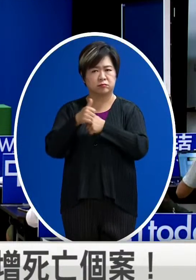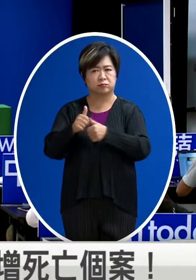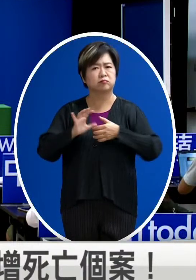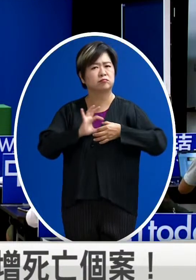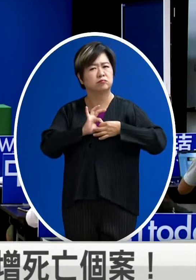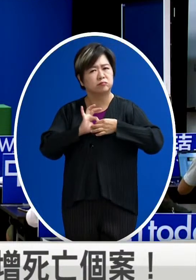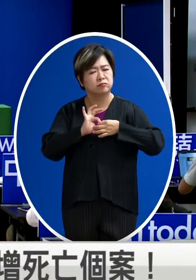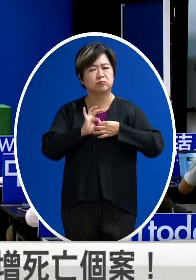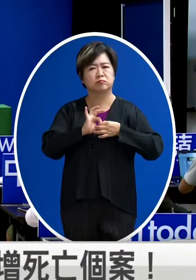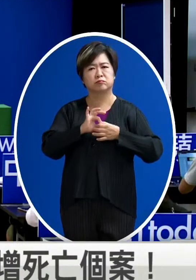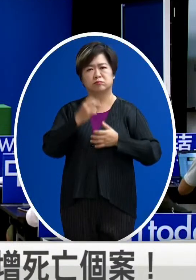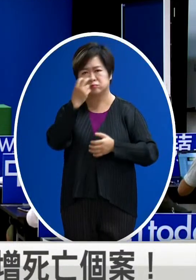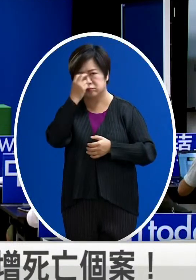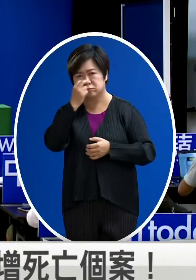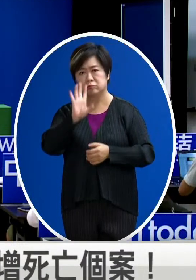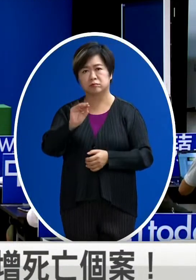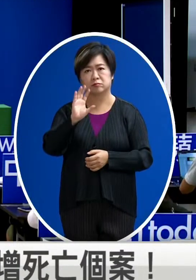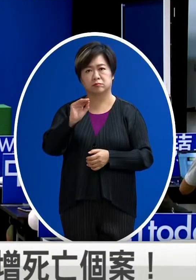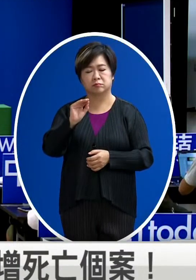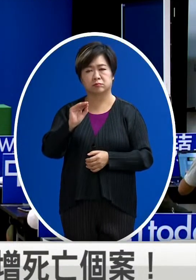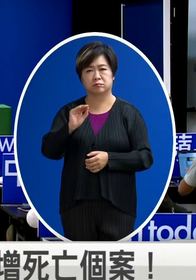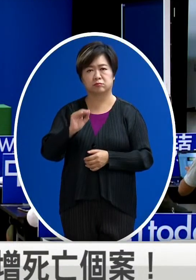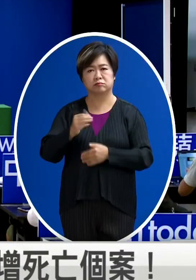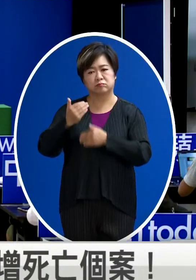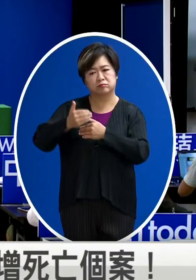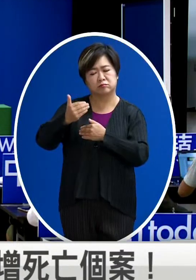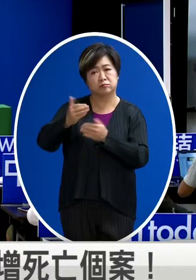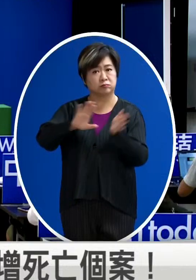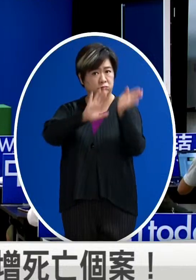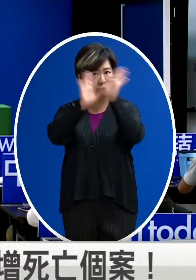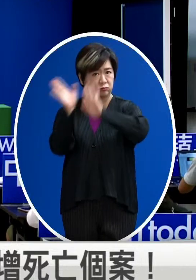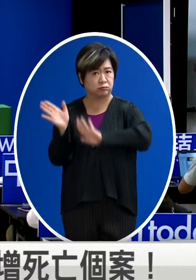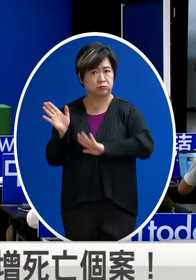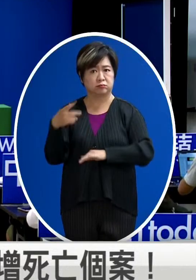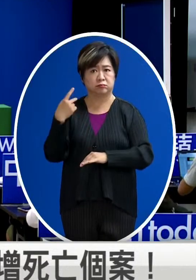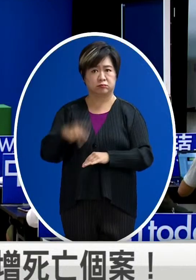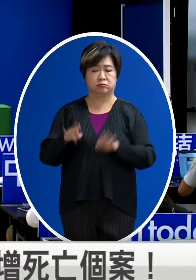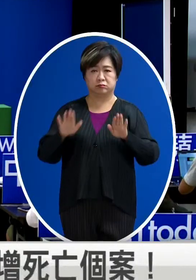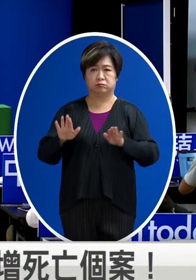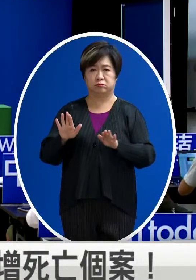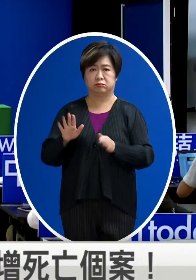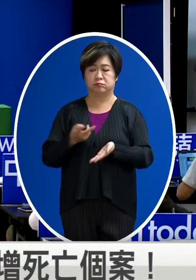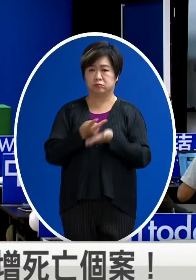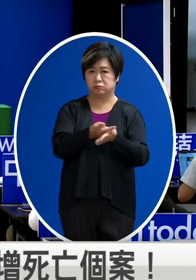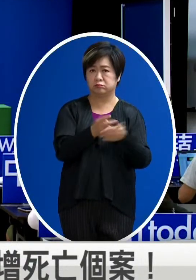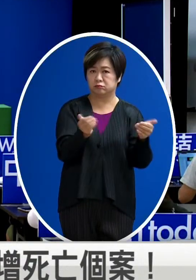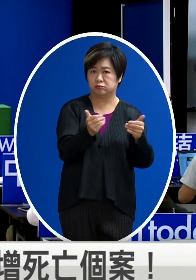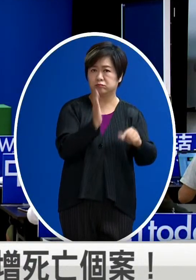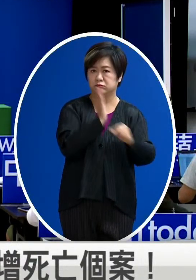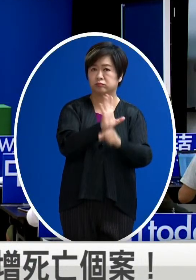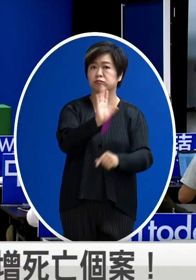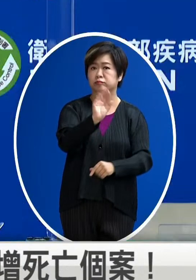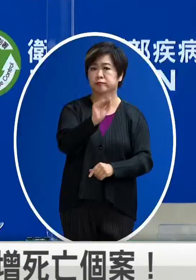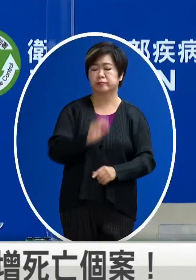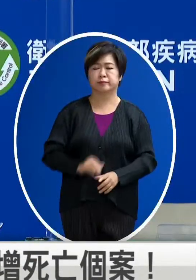或追踪？那目前个案恢复的情况，以及是否有人目前在医院观察？谢谢。